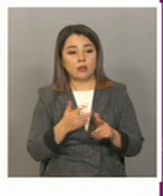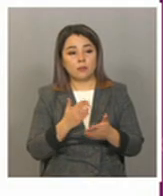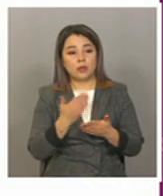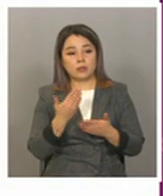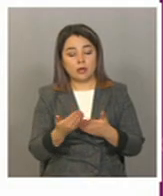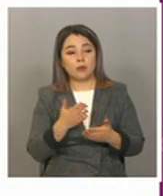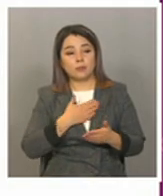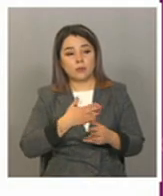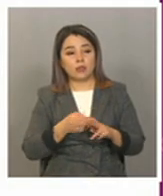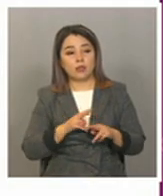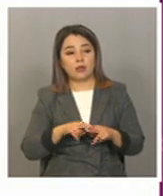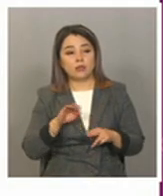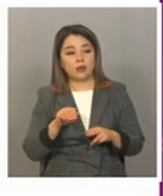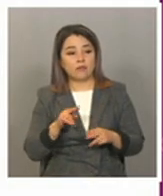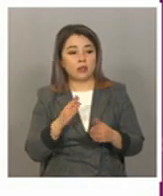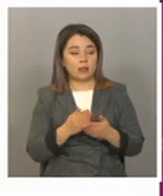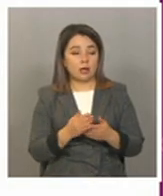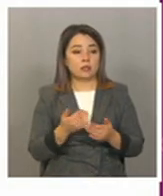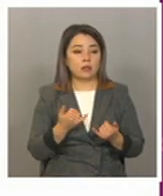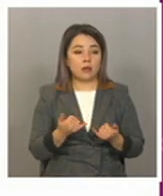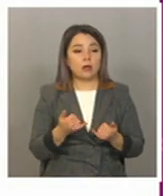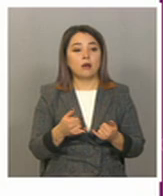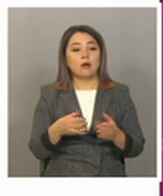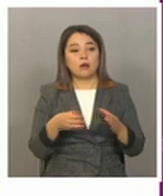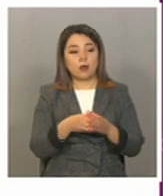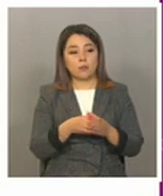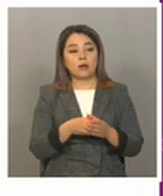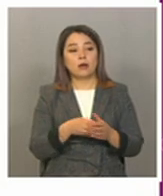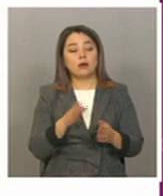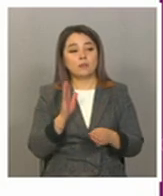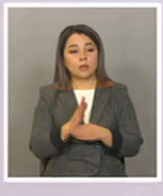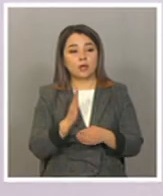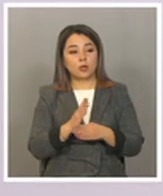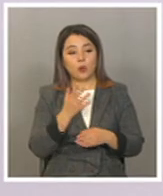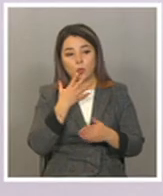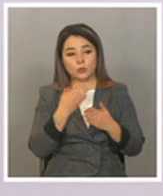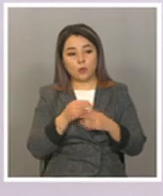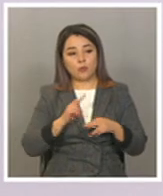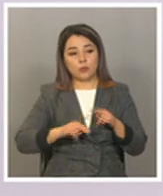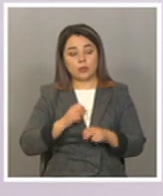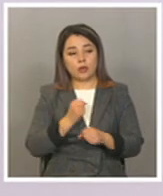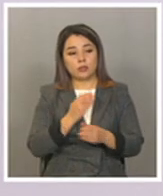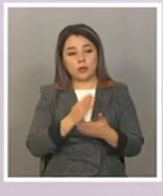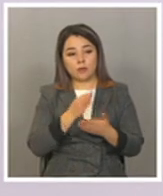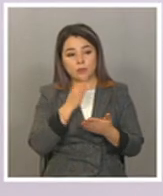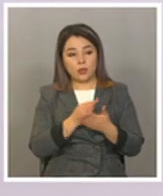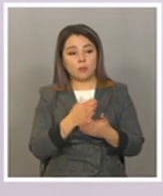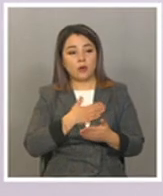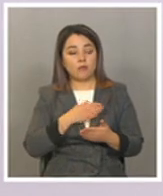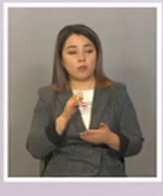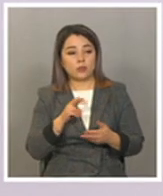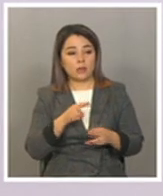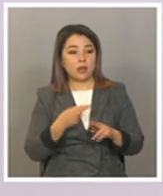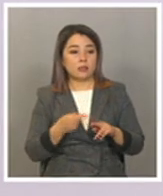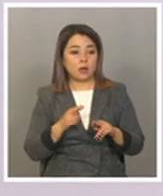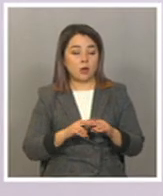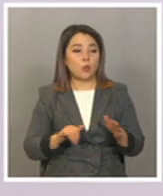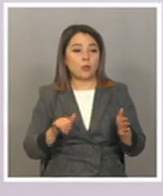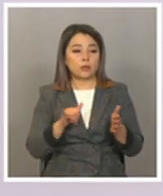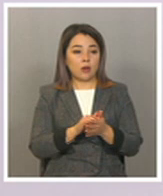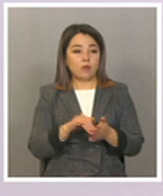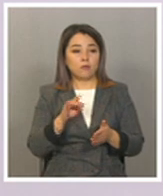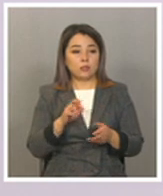біз dev командасы арқылы өз функциямызды құраламыз. Және біздің функциямызға орнатылған